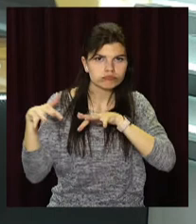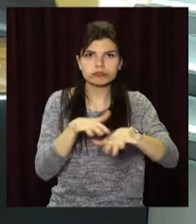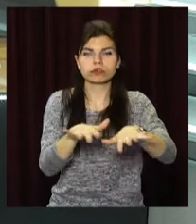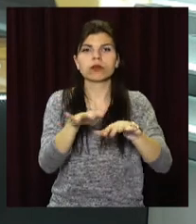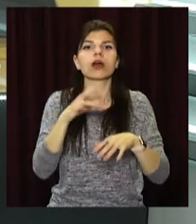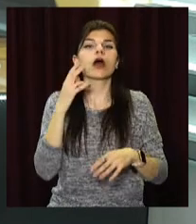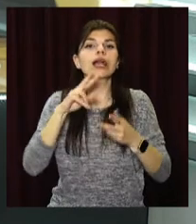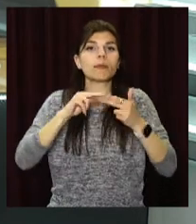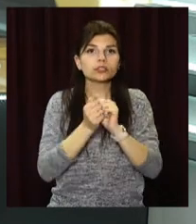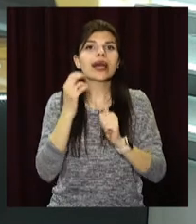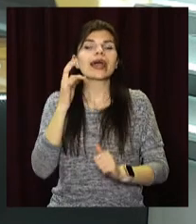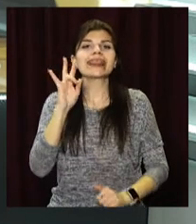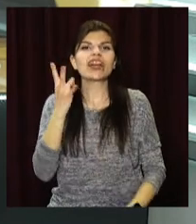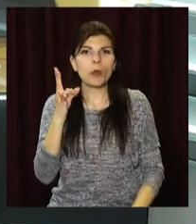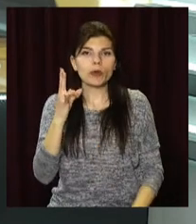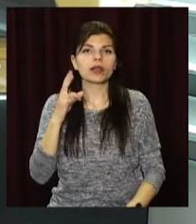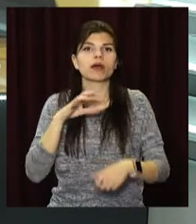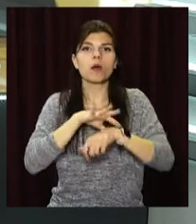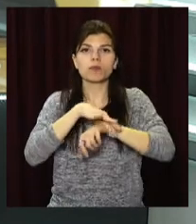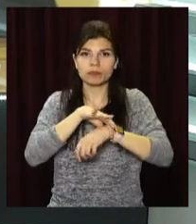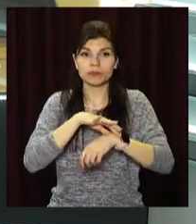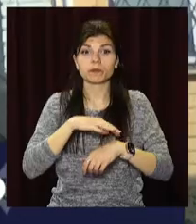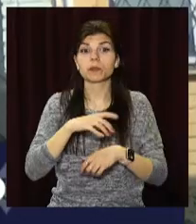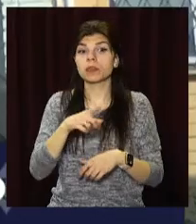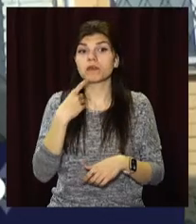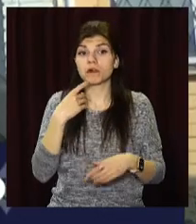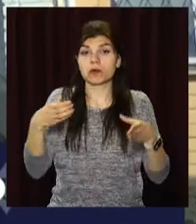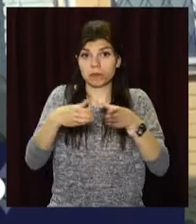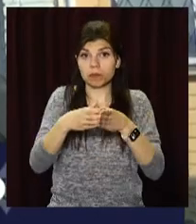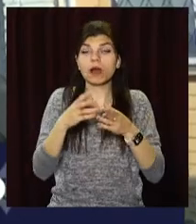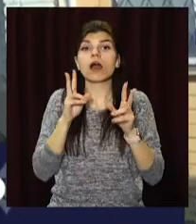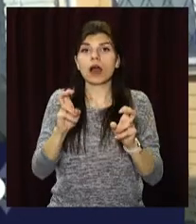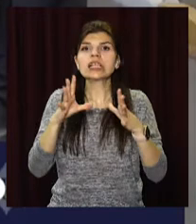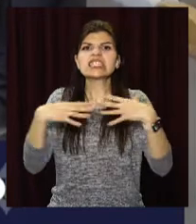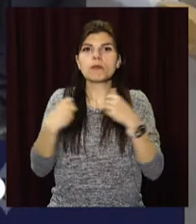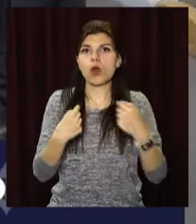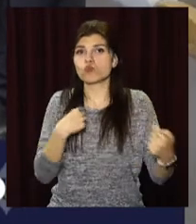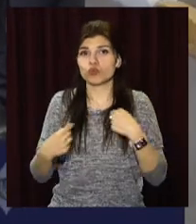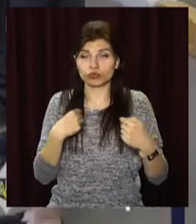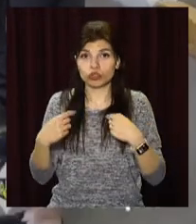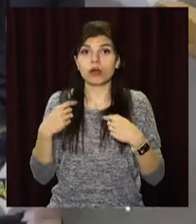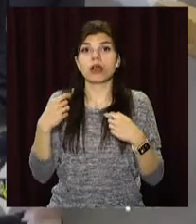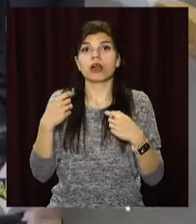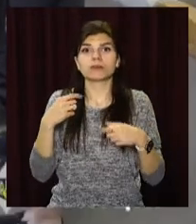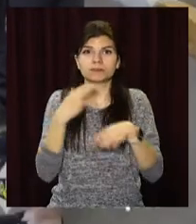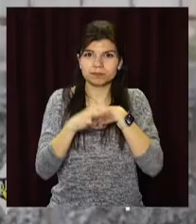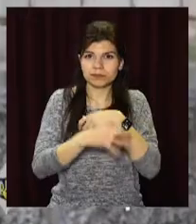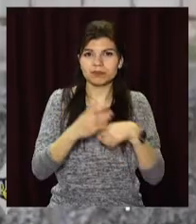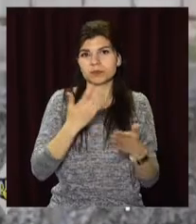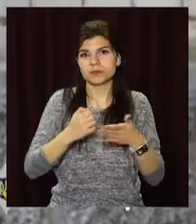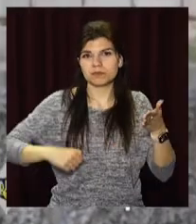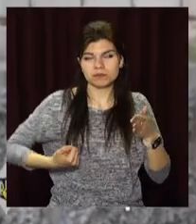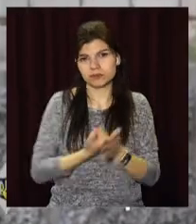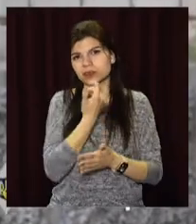Нікополі, Новомосковську та Павлограді. У складі формування поліціянти, які пройшли професійну підготовку. Вони надаватимуть